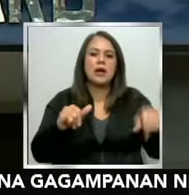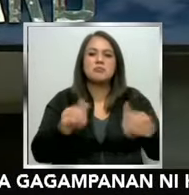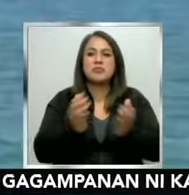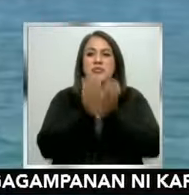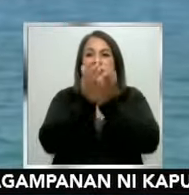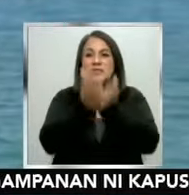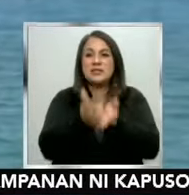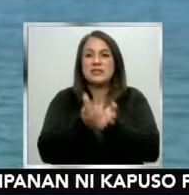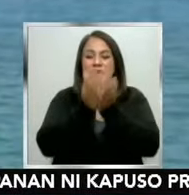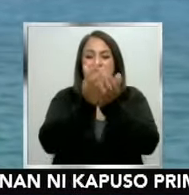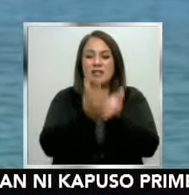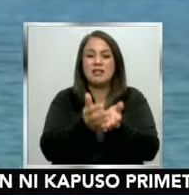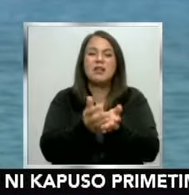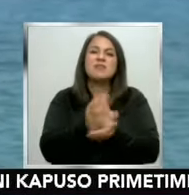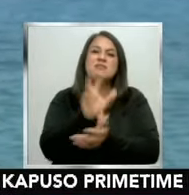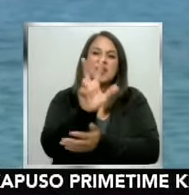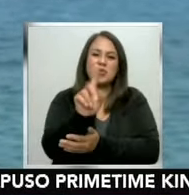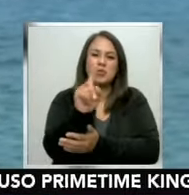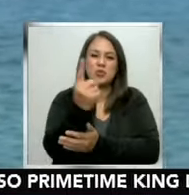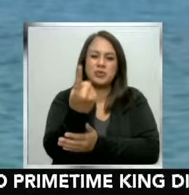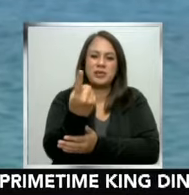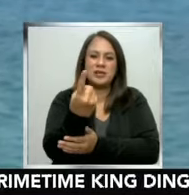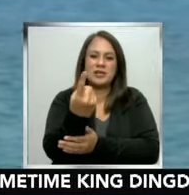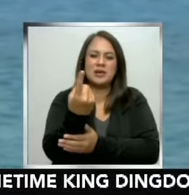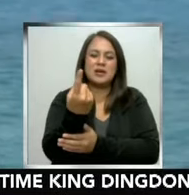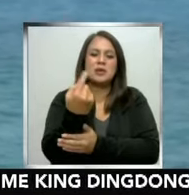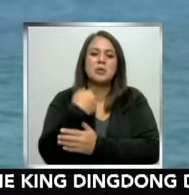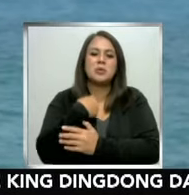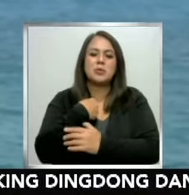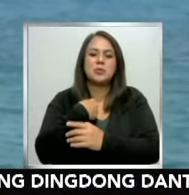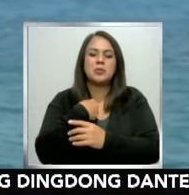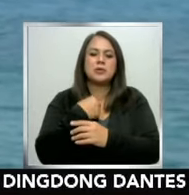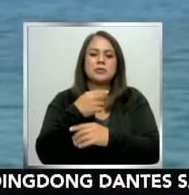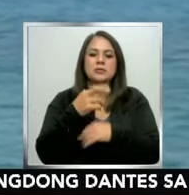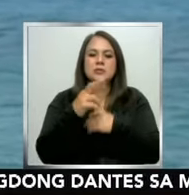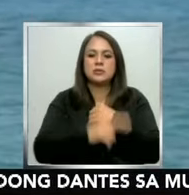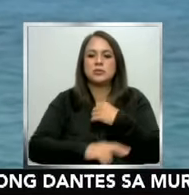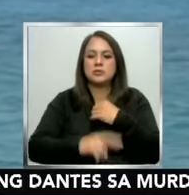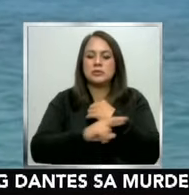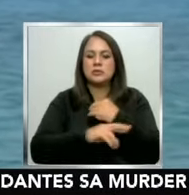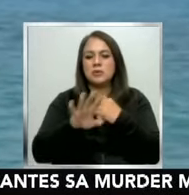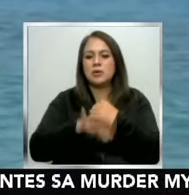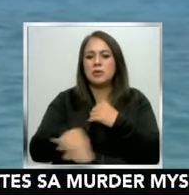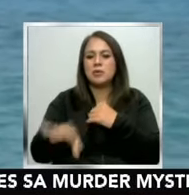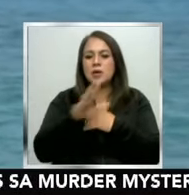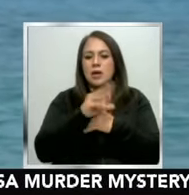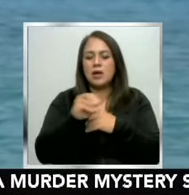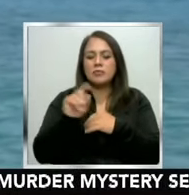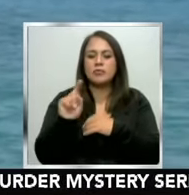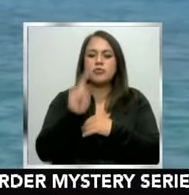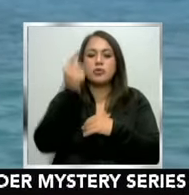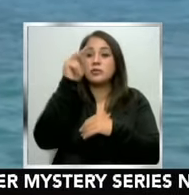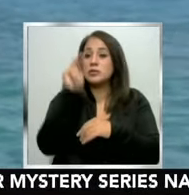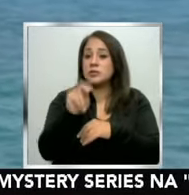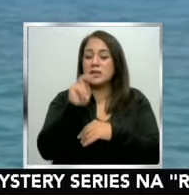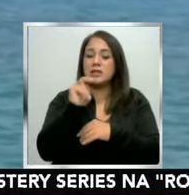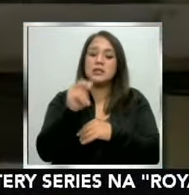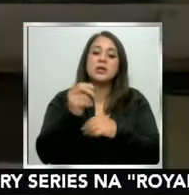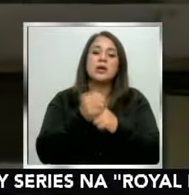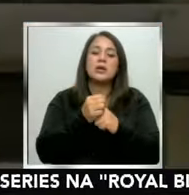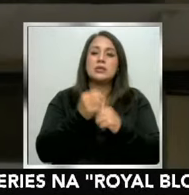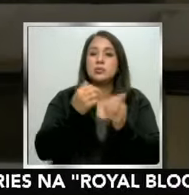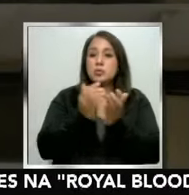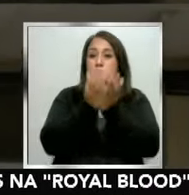Guard. Meron tayong nabiging limang regional district station-wide at ang unang kailangan dyan yung offshore patrol